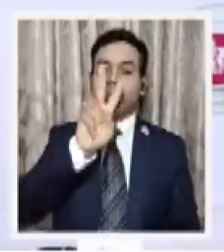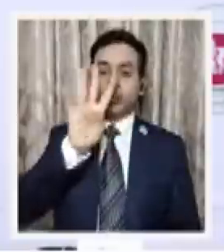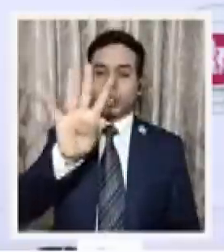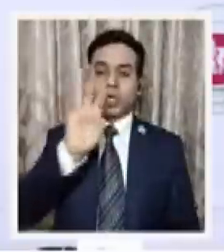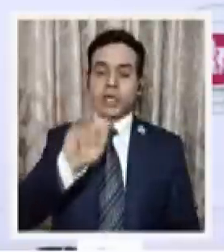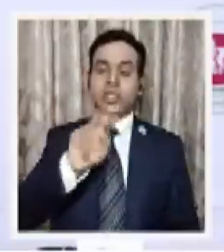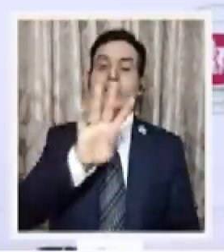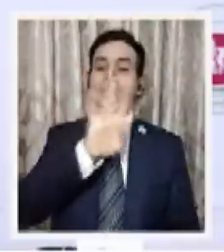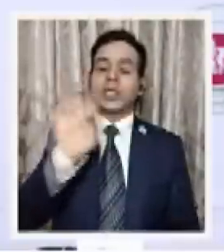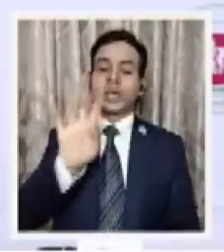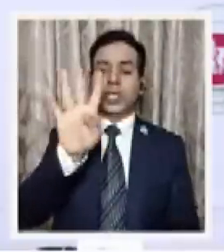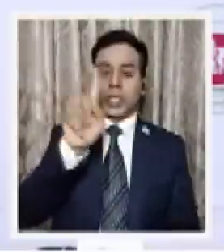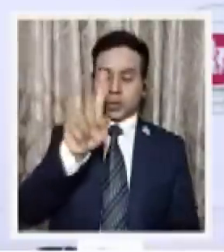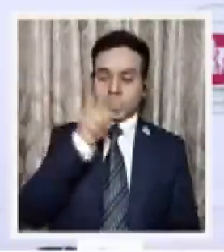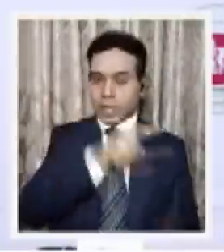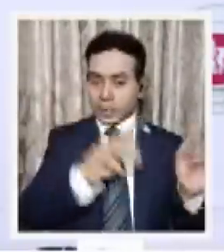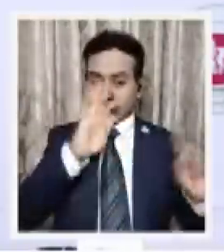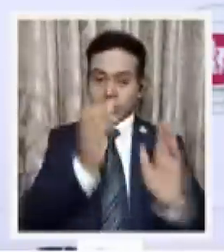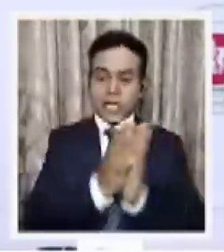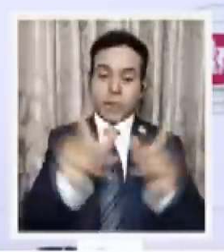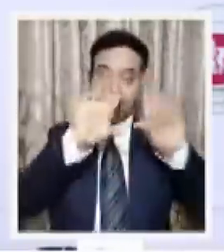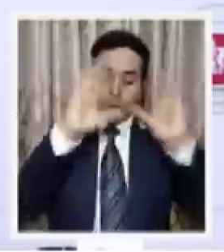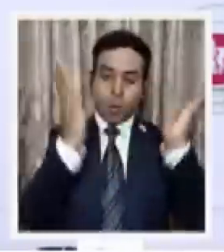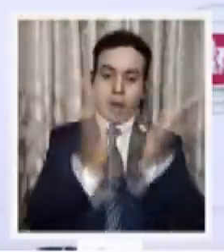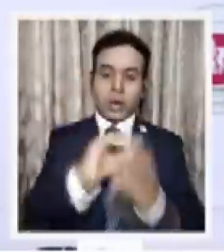284,441 জন এবং এ পর্যন্ত শনাক্ত বিশ্বে